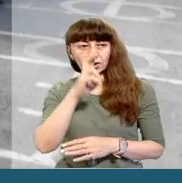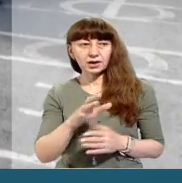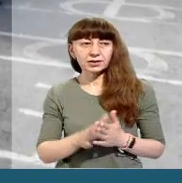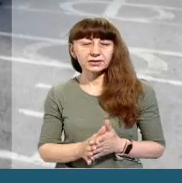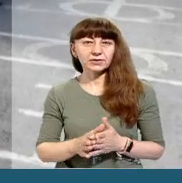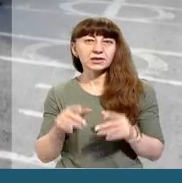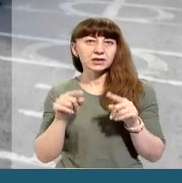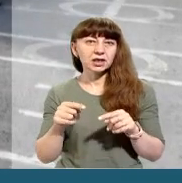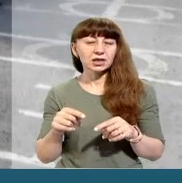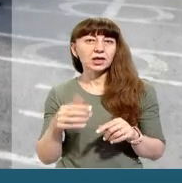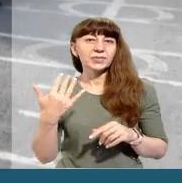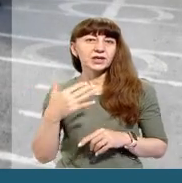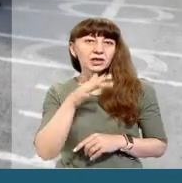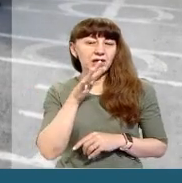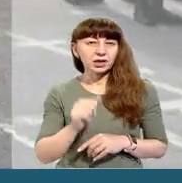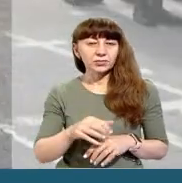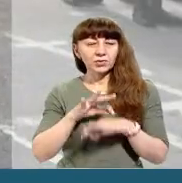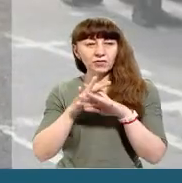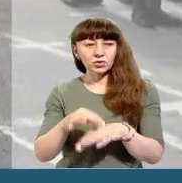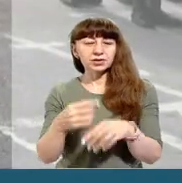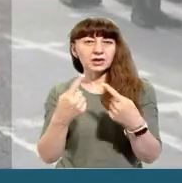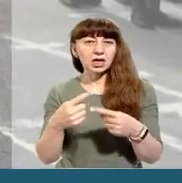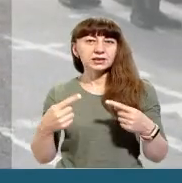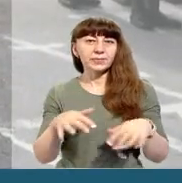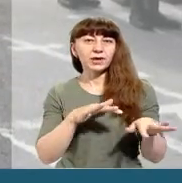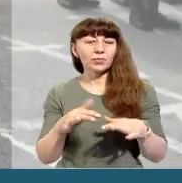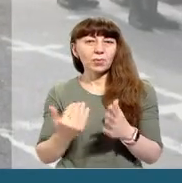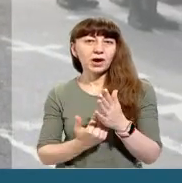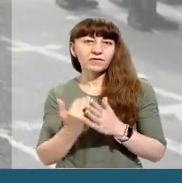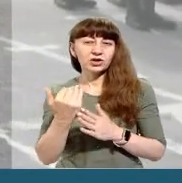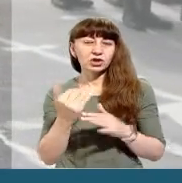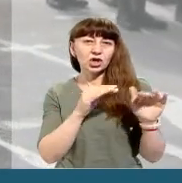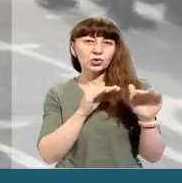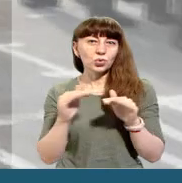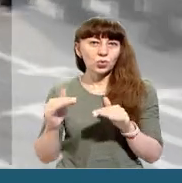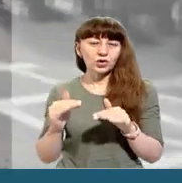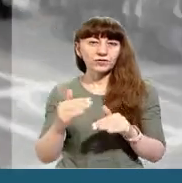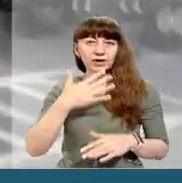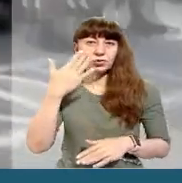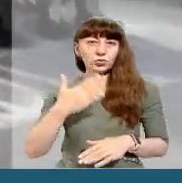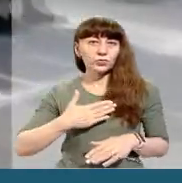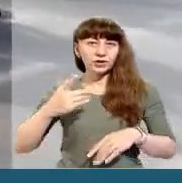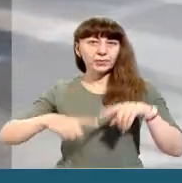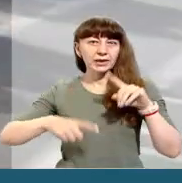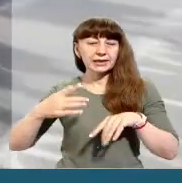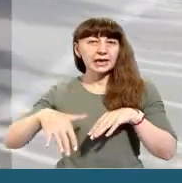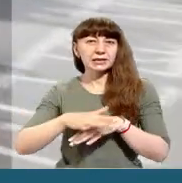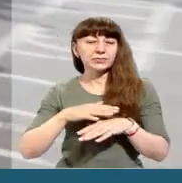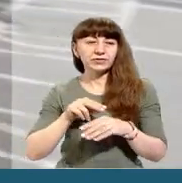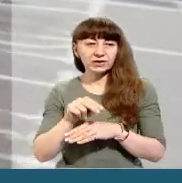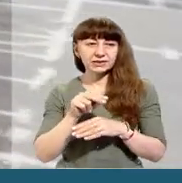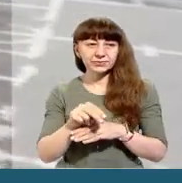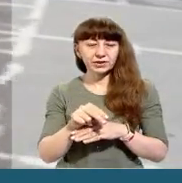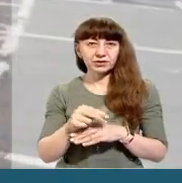рухты көтеріп, отан сүйгіштікке тәрбиелейтін іс-шаралар дәстүрге айналған. Бөлімшенің қызметкерлері тарихты еске алып, мемлекет пен оның